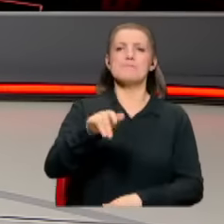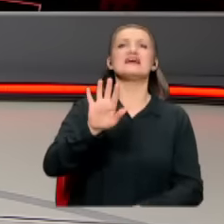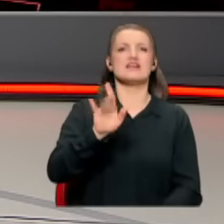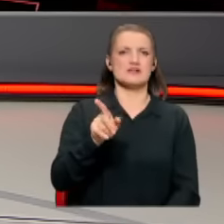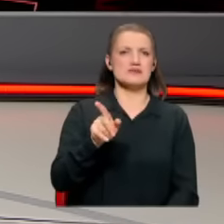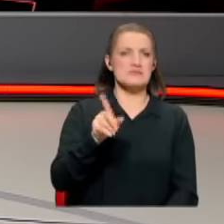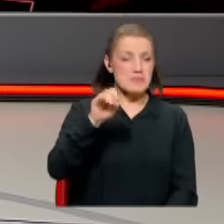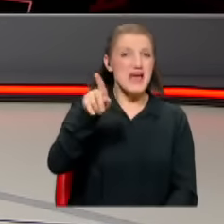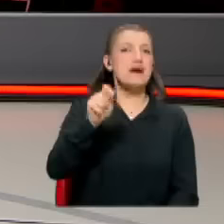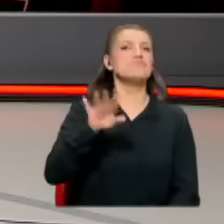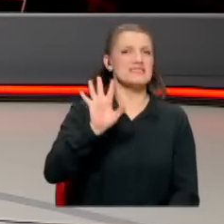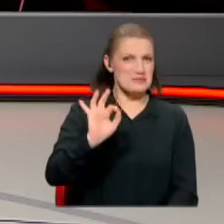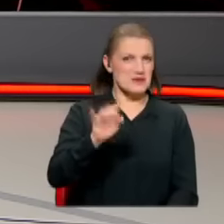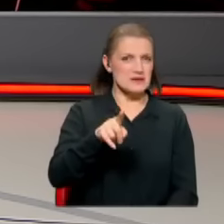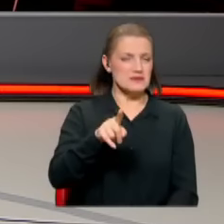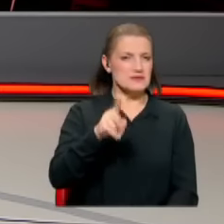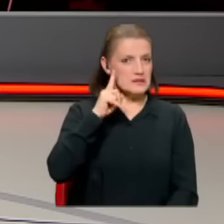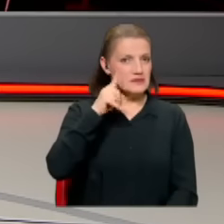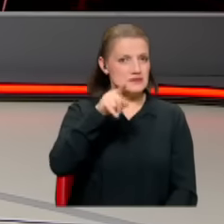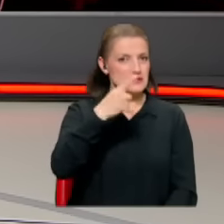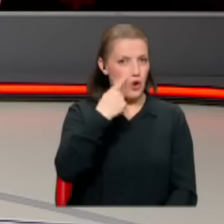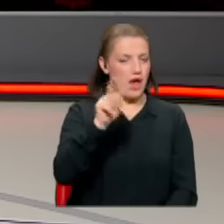değil mi? Yapmazlar yani. Yaparlar mı sizce?